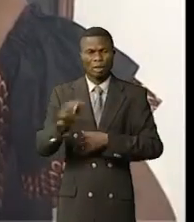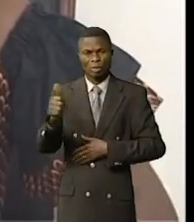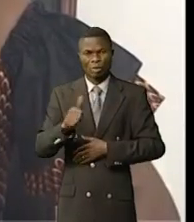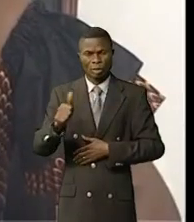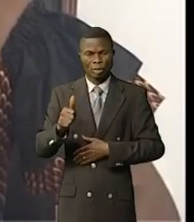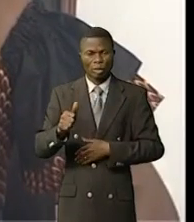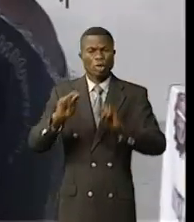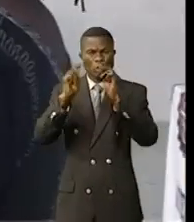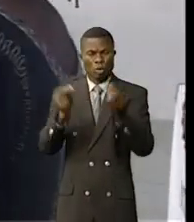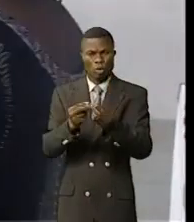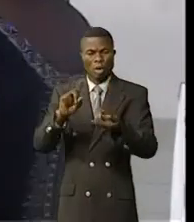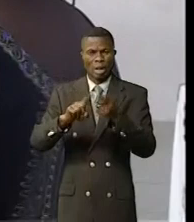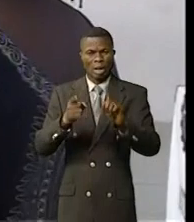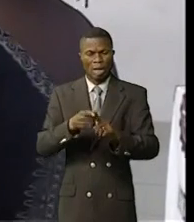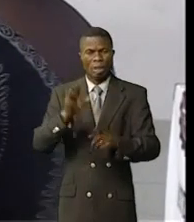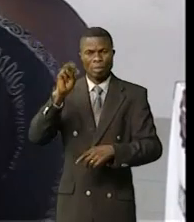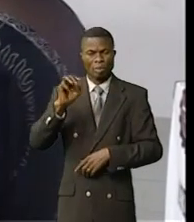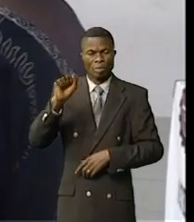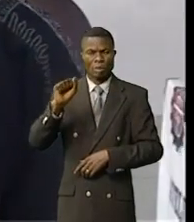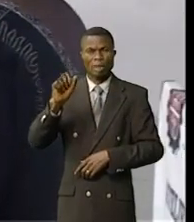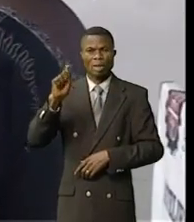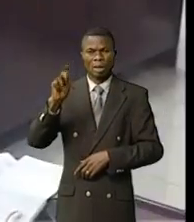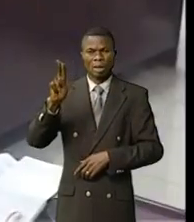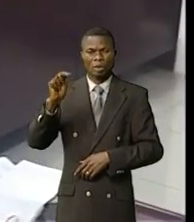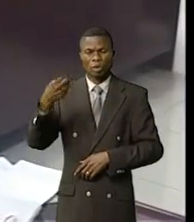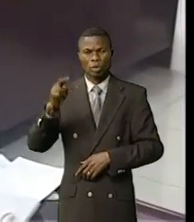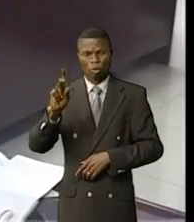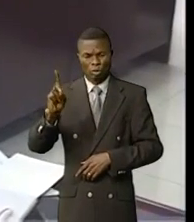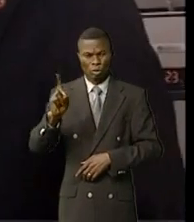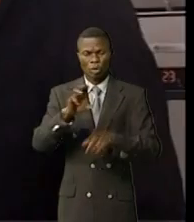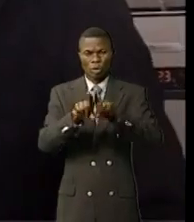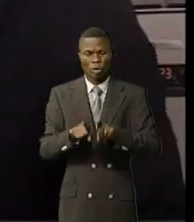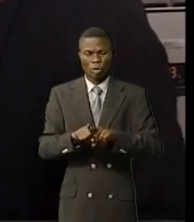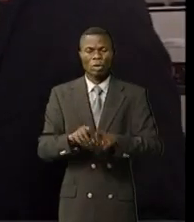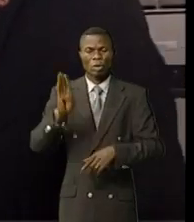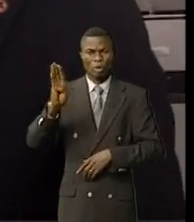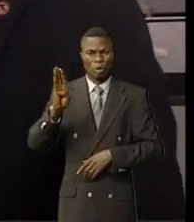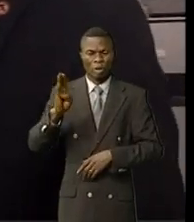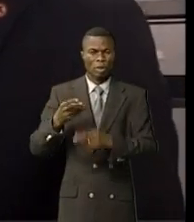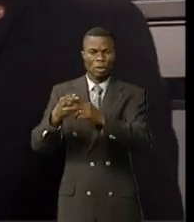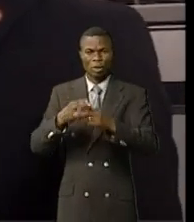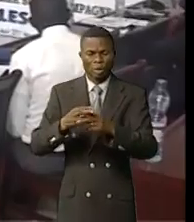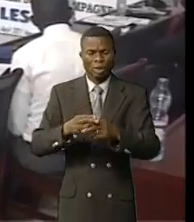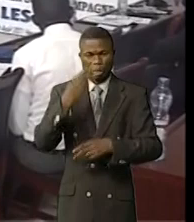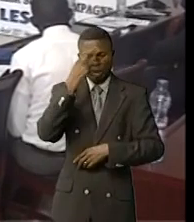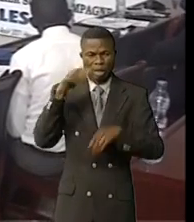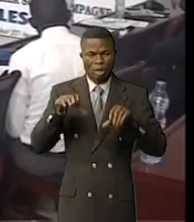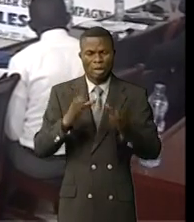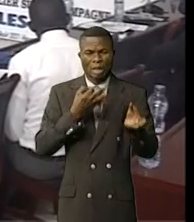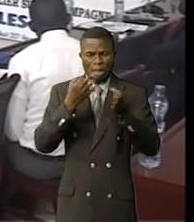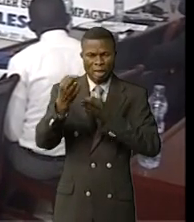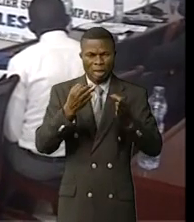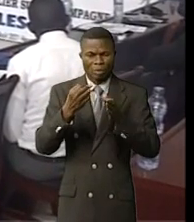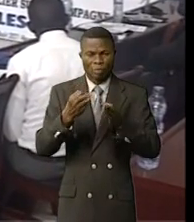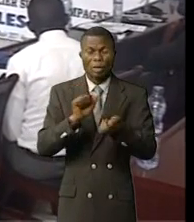Carmeli Kunku et Annie Matundu de Wilpif RDC, aussi Blaise Mumbere de Securitas Congo, ont expliqué